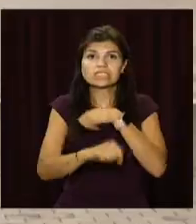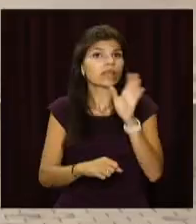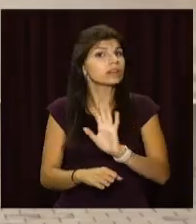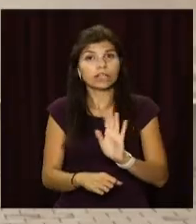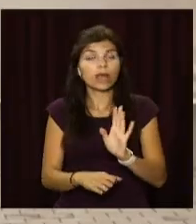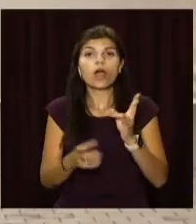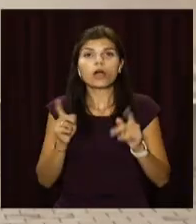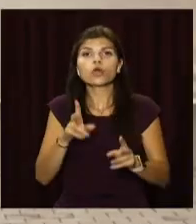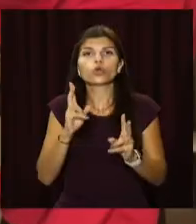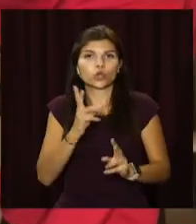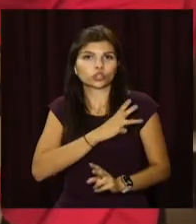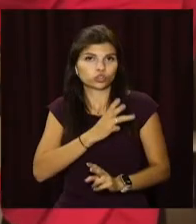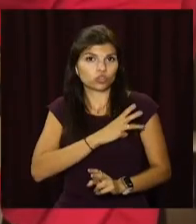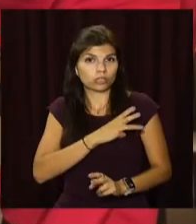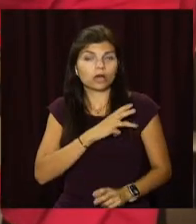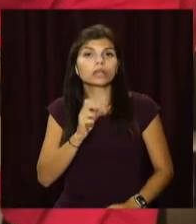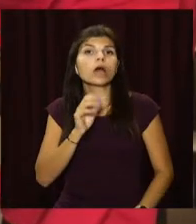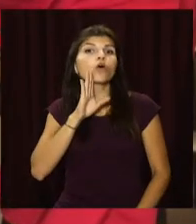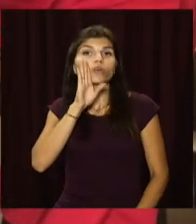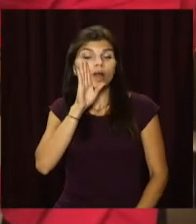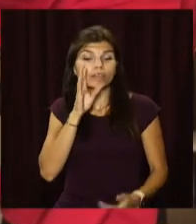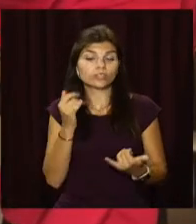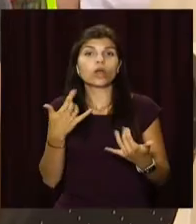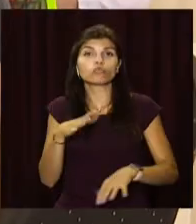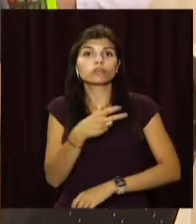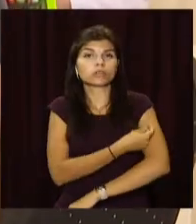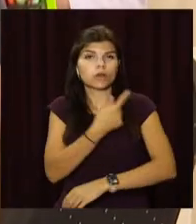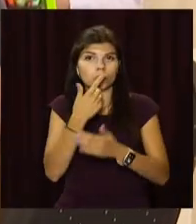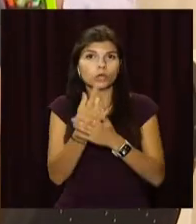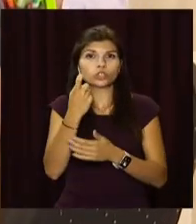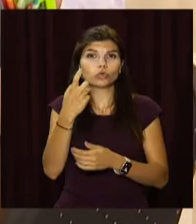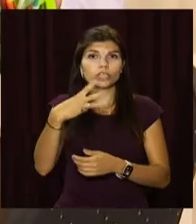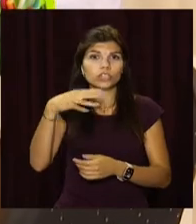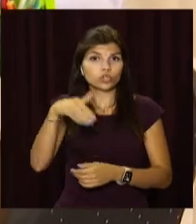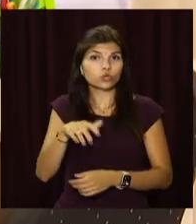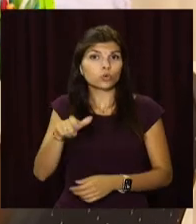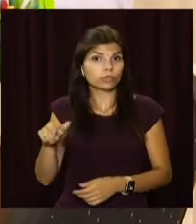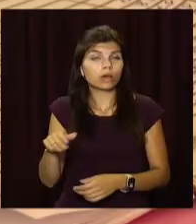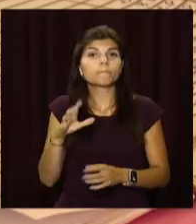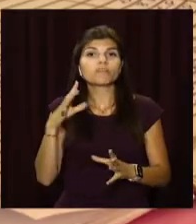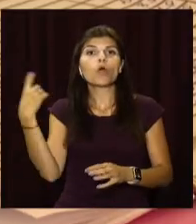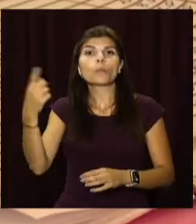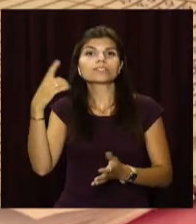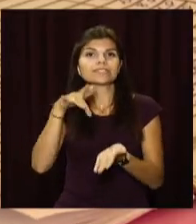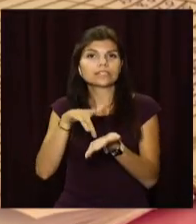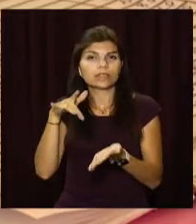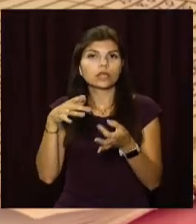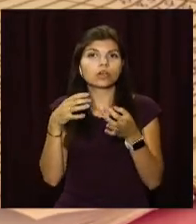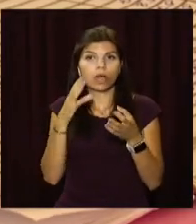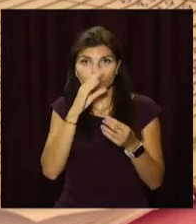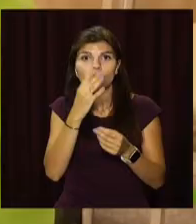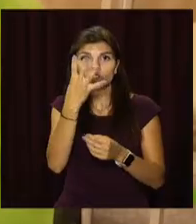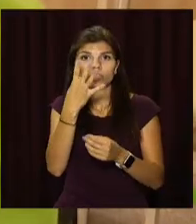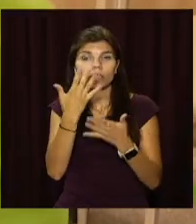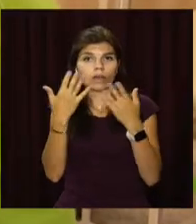тих, хто виявить бажання. Станом на ранок у Дніпрі вже щепилися майже 130 тисяч людей. Наразі в обласному центрі доступні 4